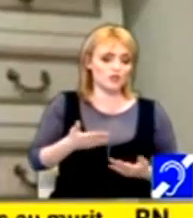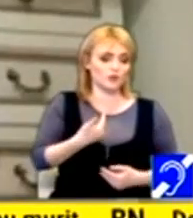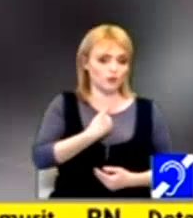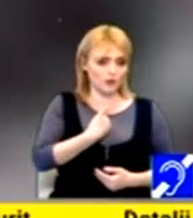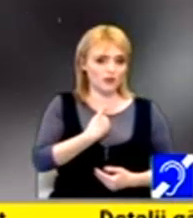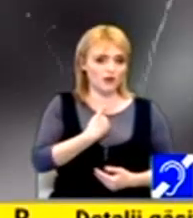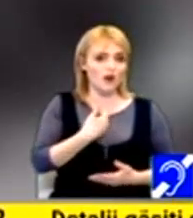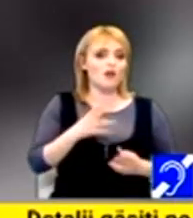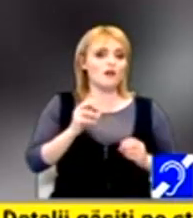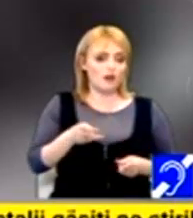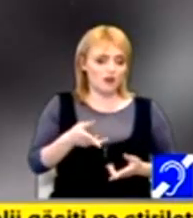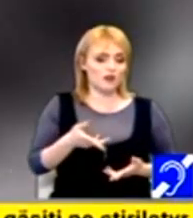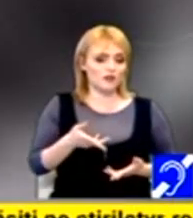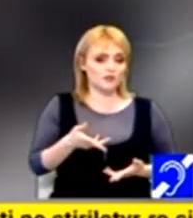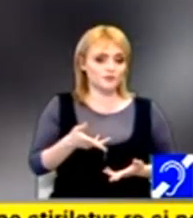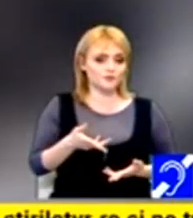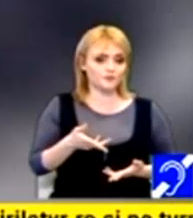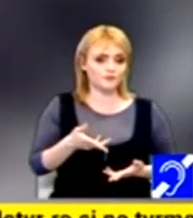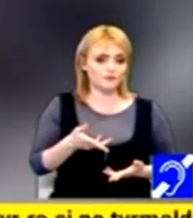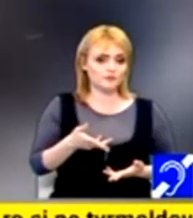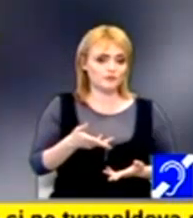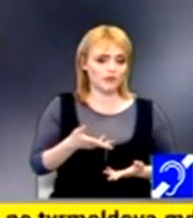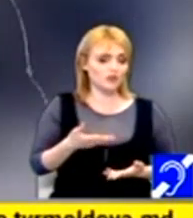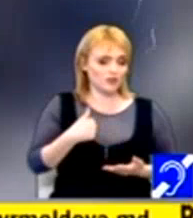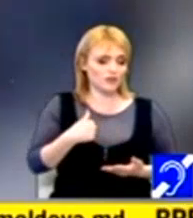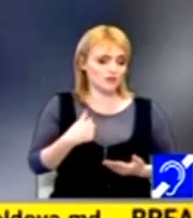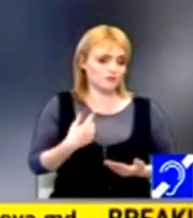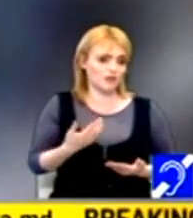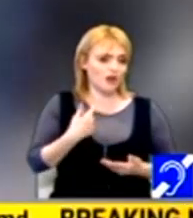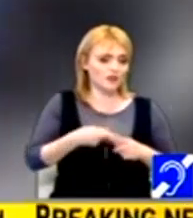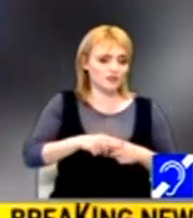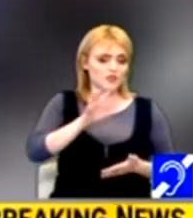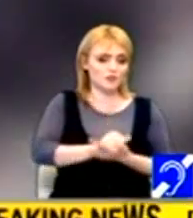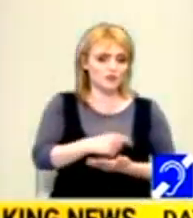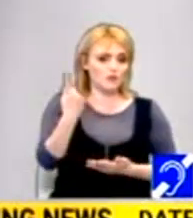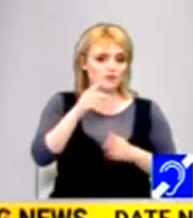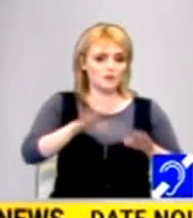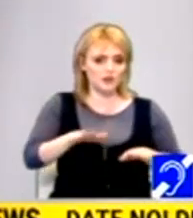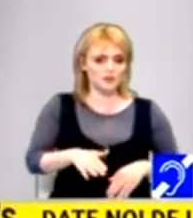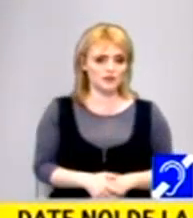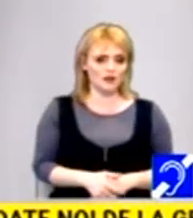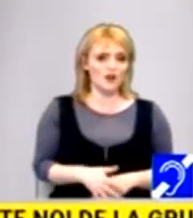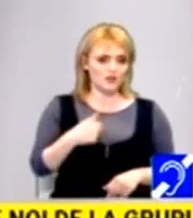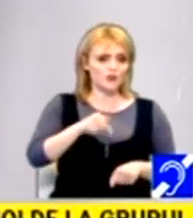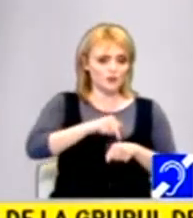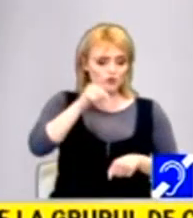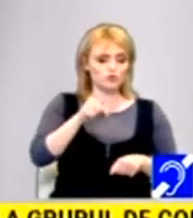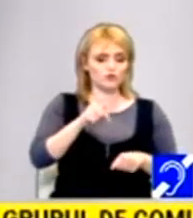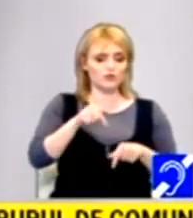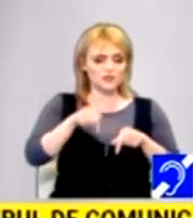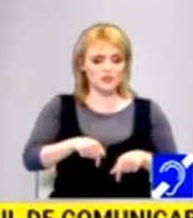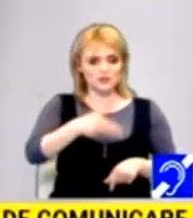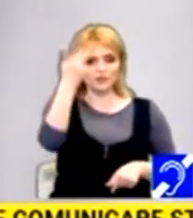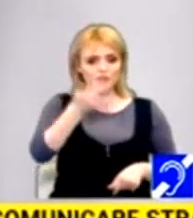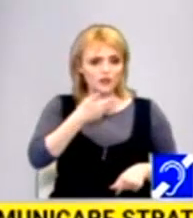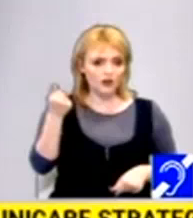mine egalitatea între șanse este pe primul loc. Pentru că asta am simțit-o cel puțin pe pielea mea aici în